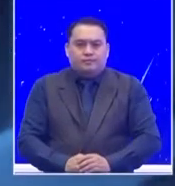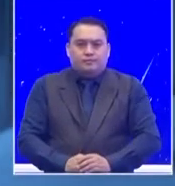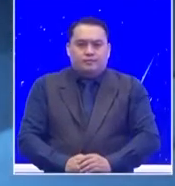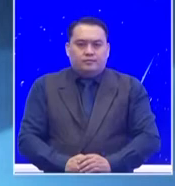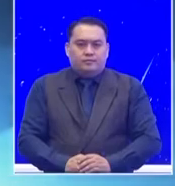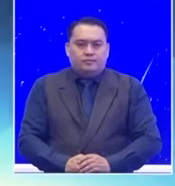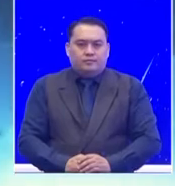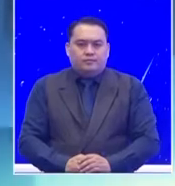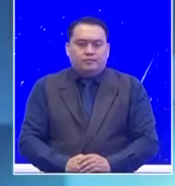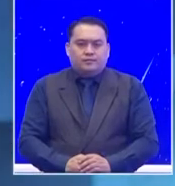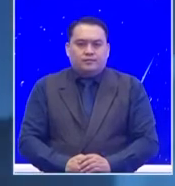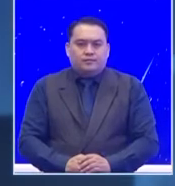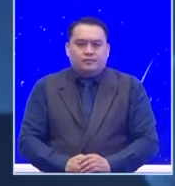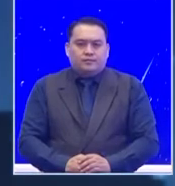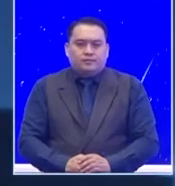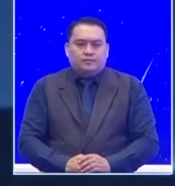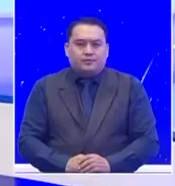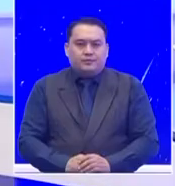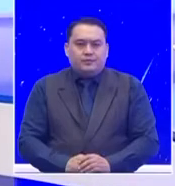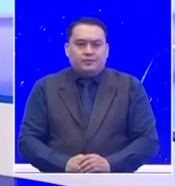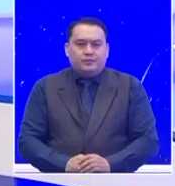Абзал Нисипов, телеканал ЖТСУ, Талдыкурган.